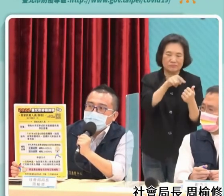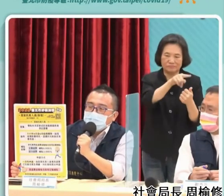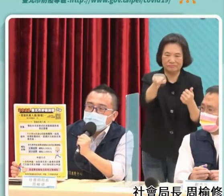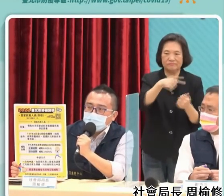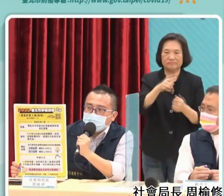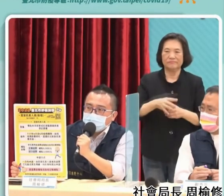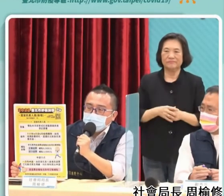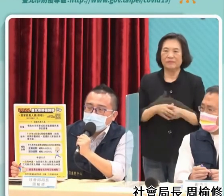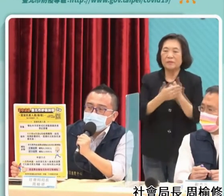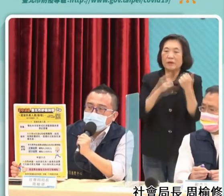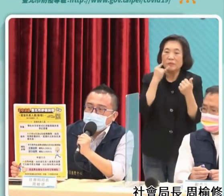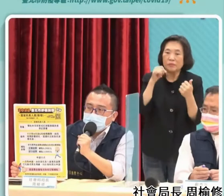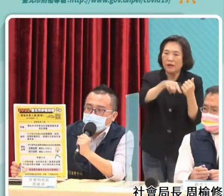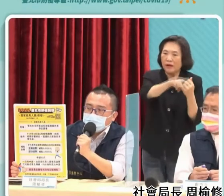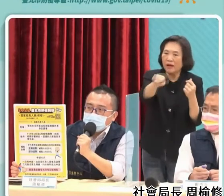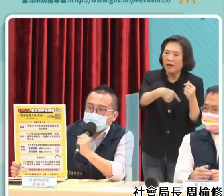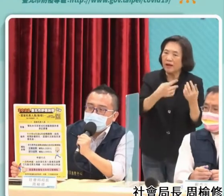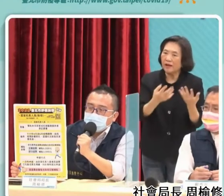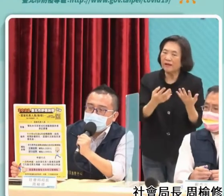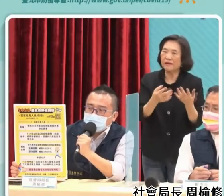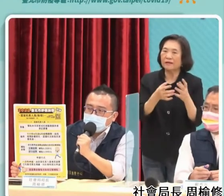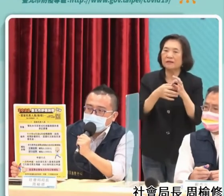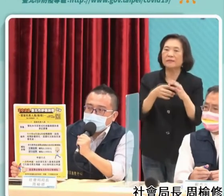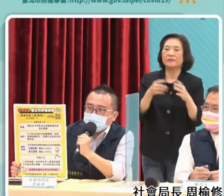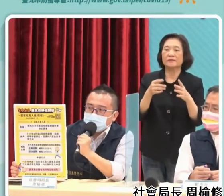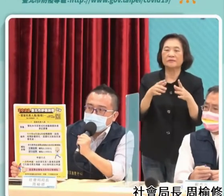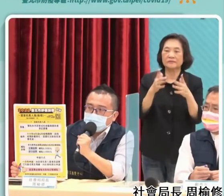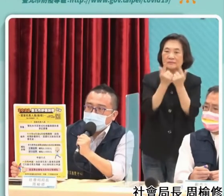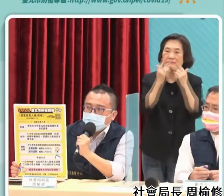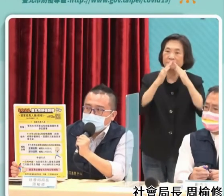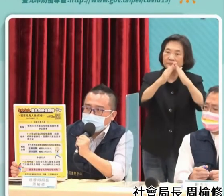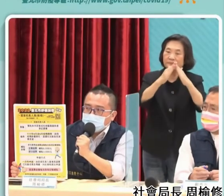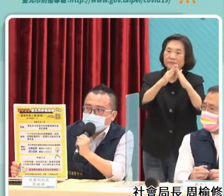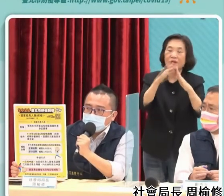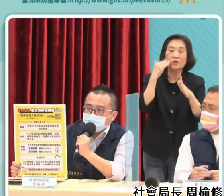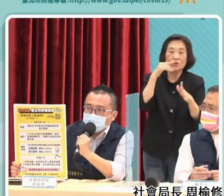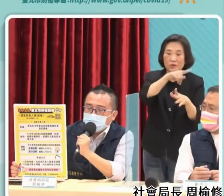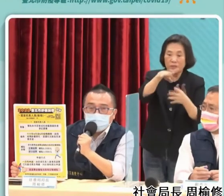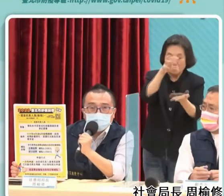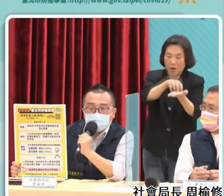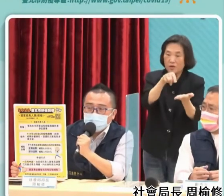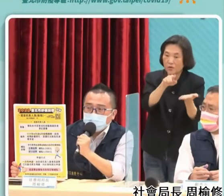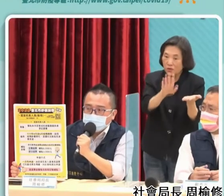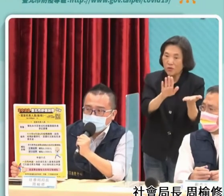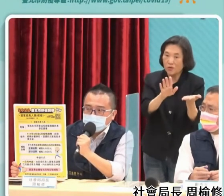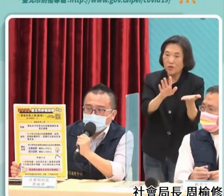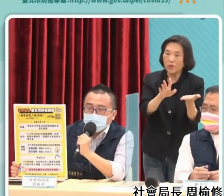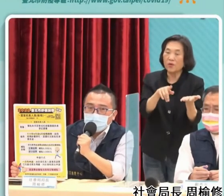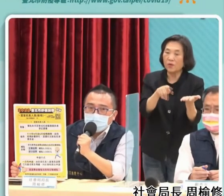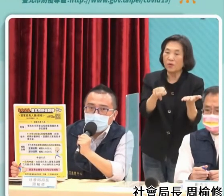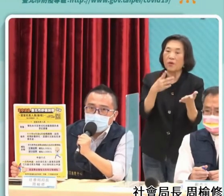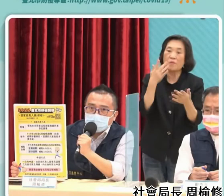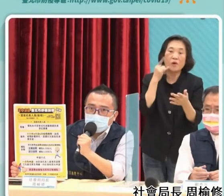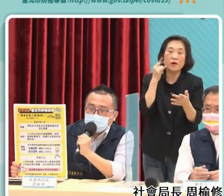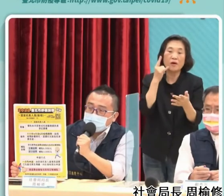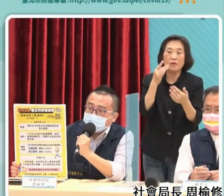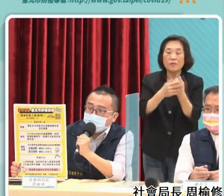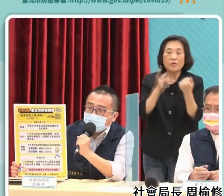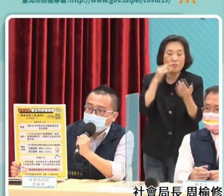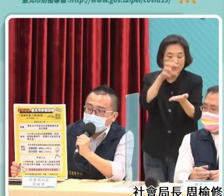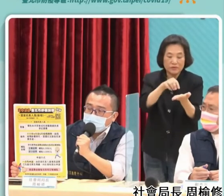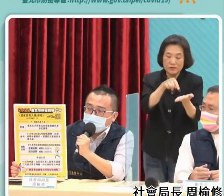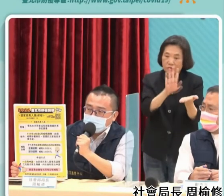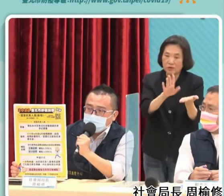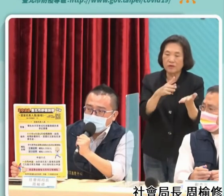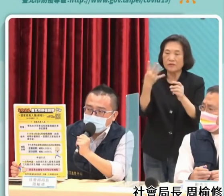们。那这个部分呢，一样是在台北市领有居家托育服务提供者的登记证书。那么在四